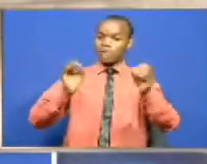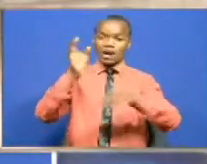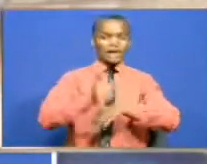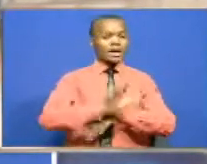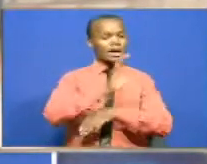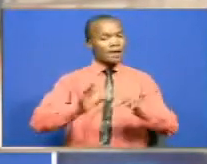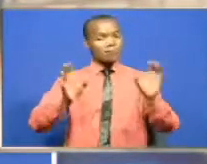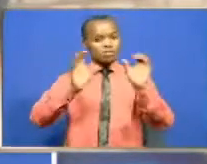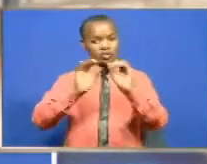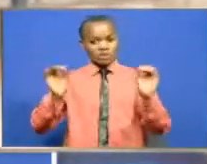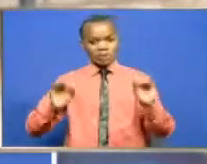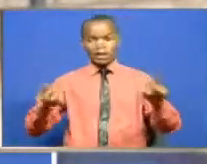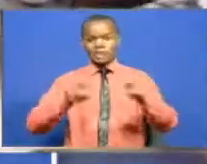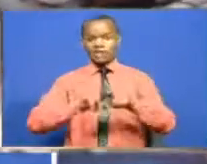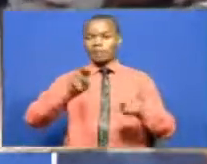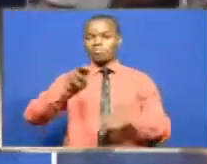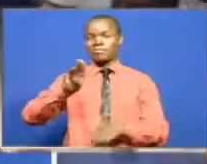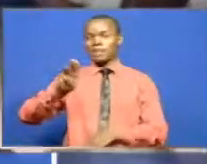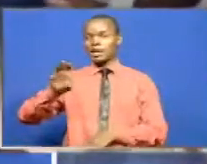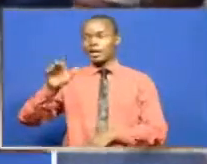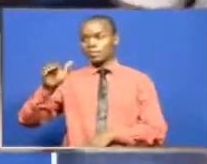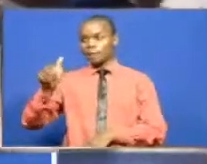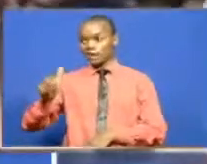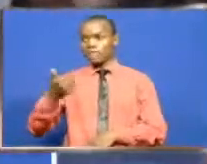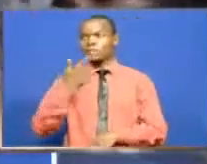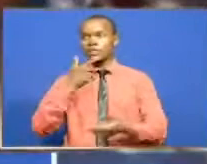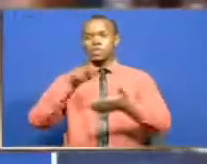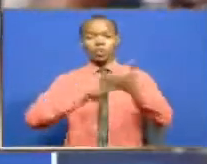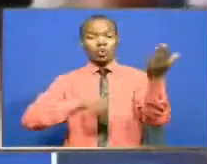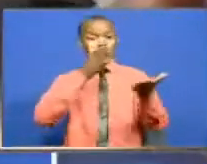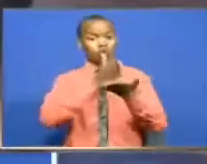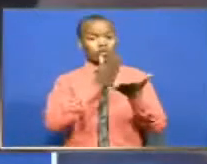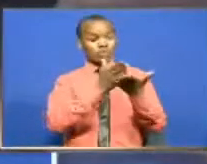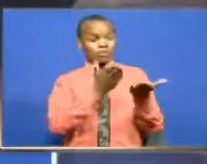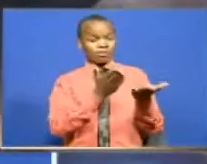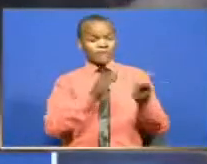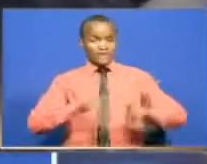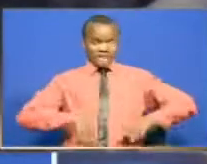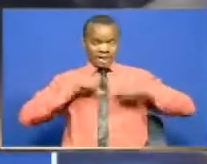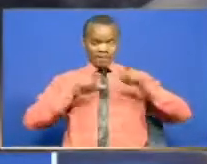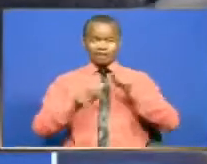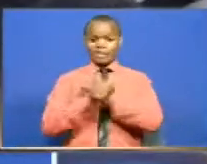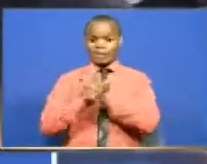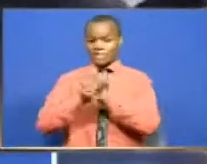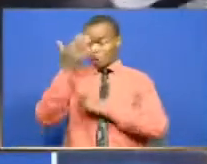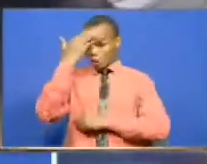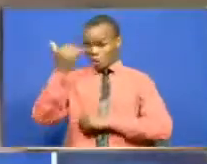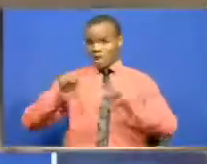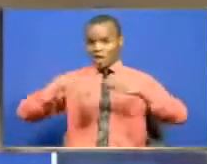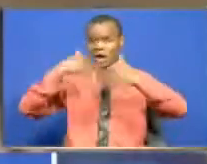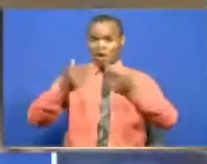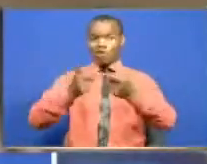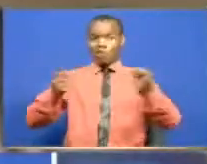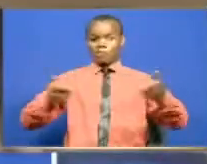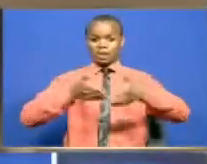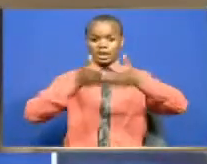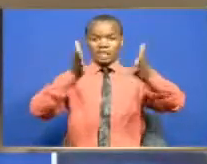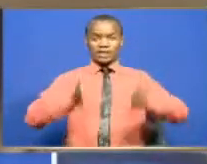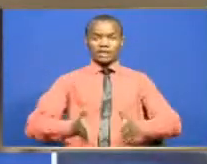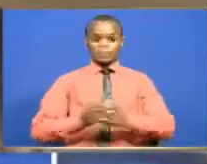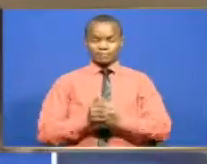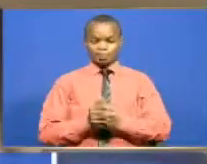haki, Lema alisema anahofia maisha yake na yale ya jamaa zake kutokana na msimamo wake wa kisiasa. Kimbilia